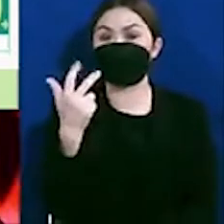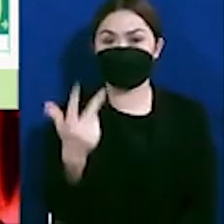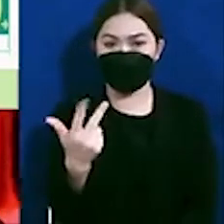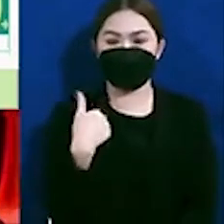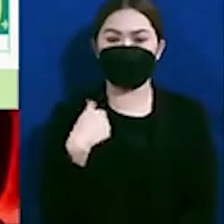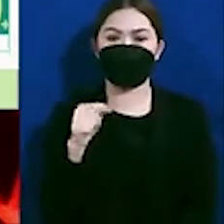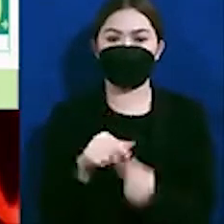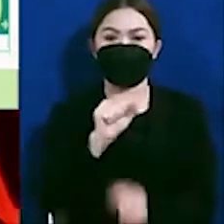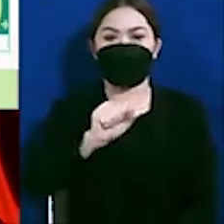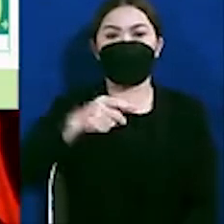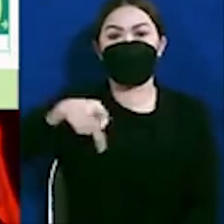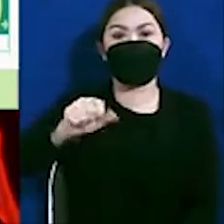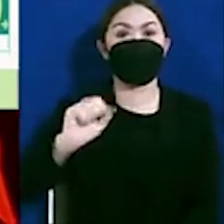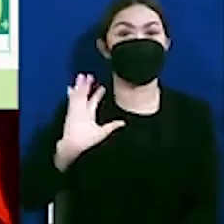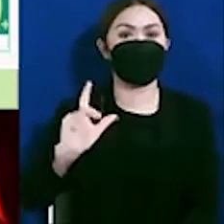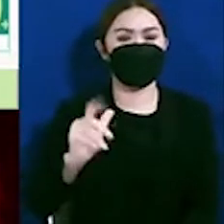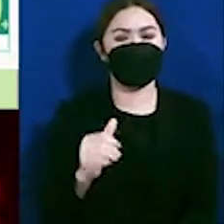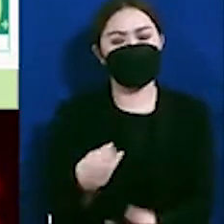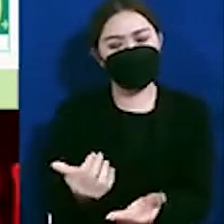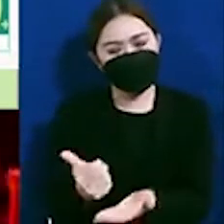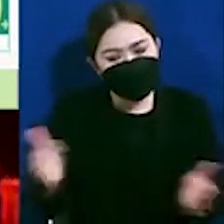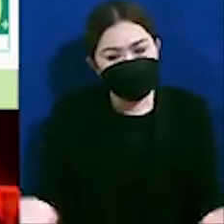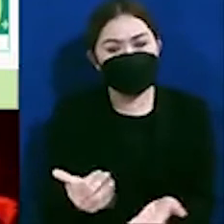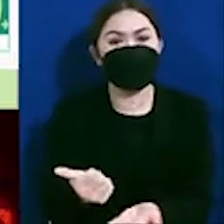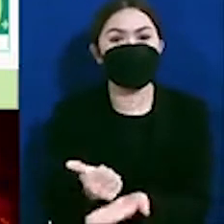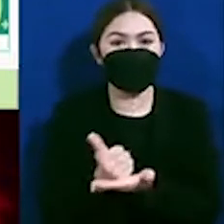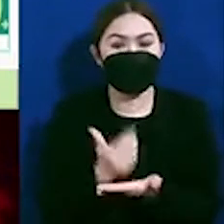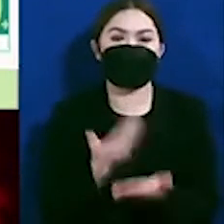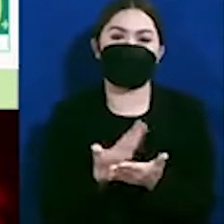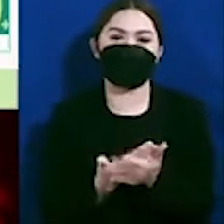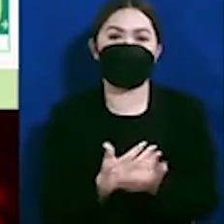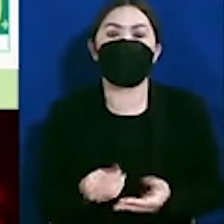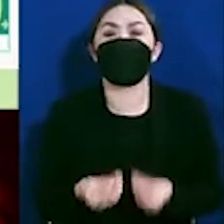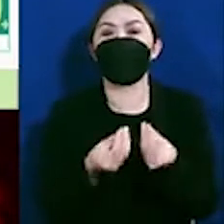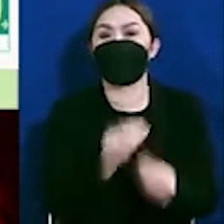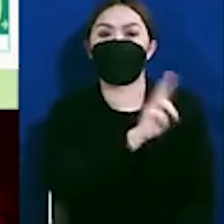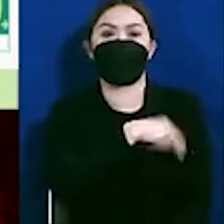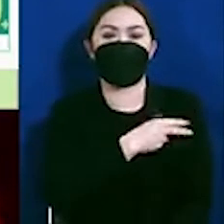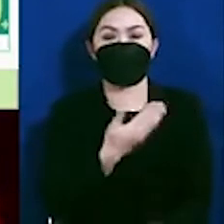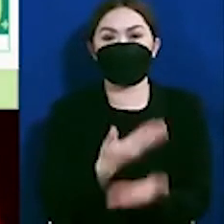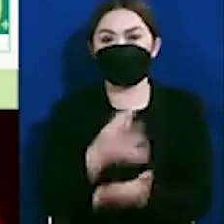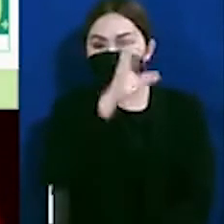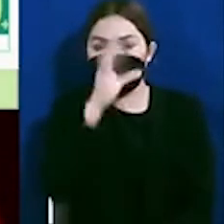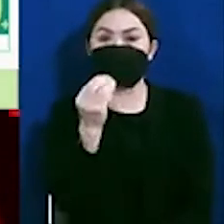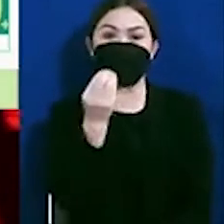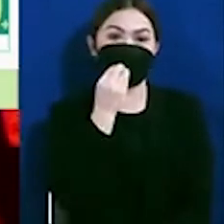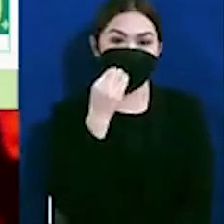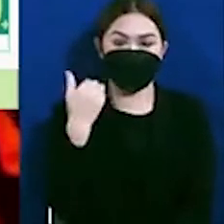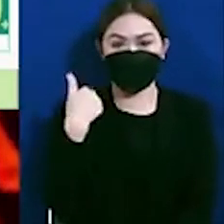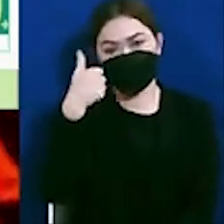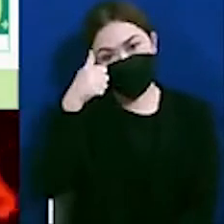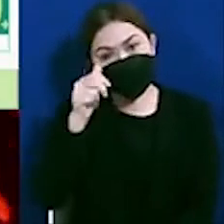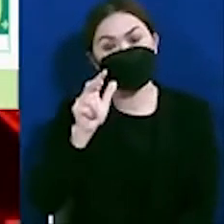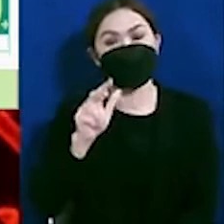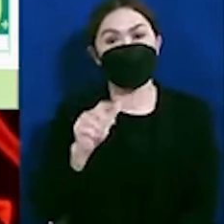สำนักงานหลักประกันสุขภาพแห่งชาติที่กรุณาสนับสนุนเงินผ่านทางโรงพยาบาลนะครับเพื่อไปจัดซื้อจัดหาอาหาร 3